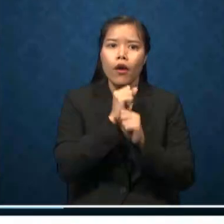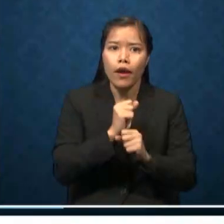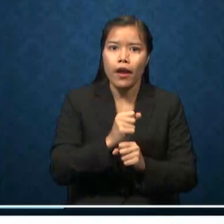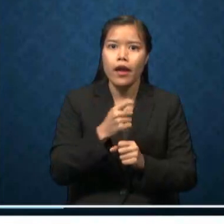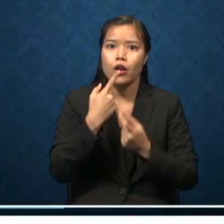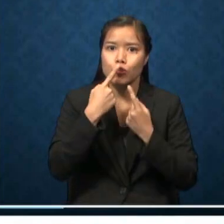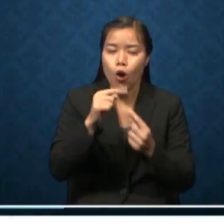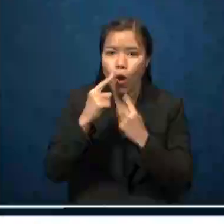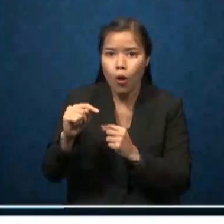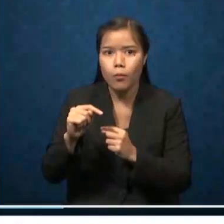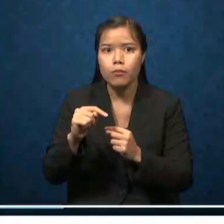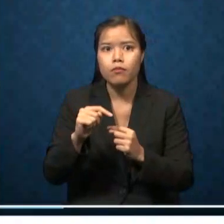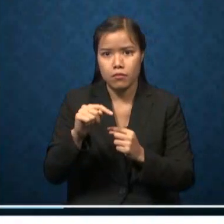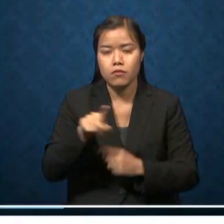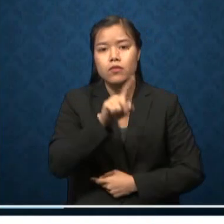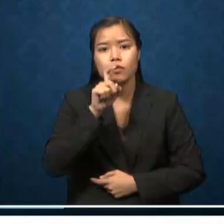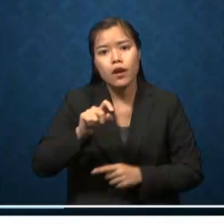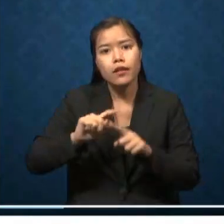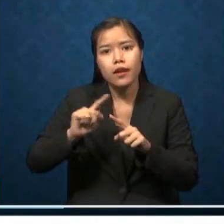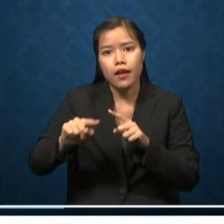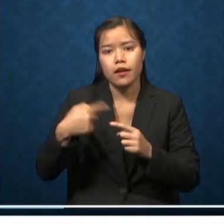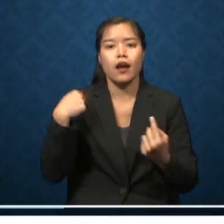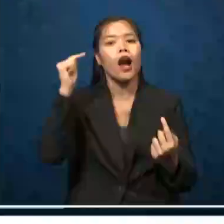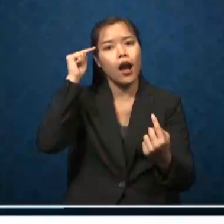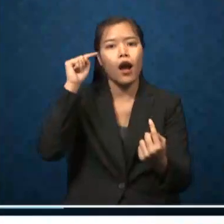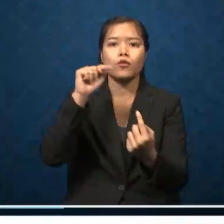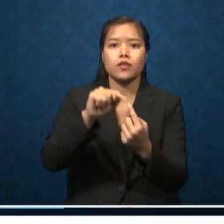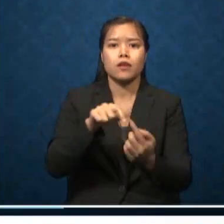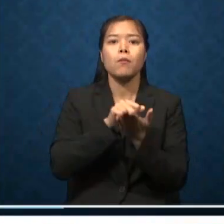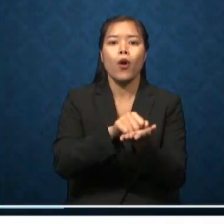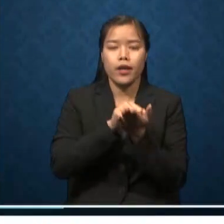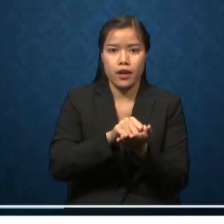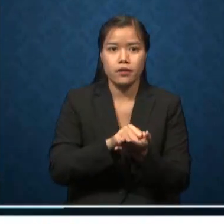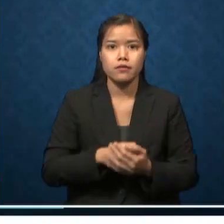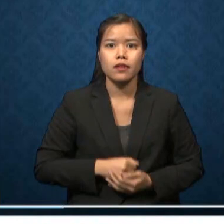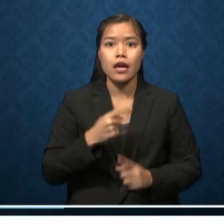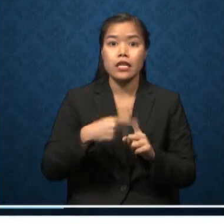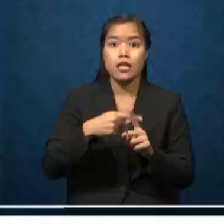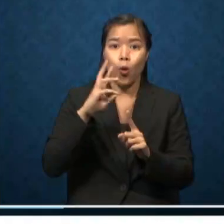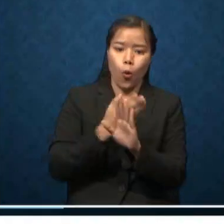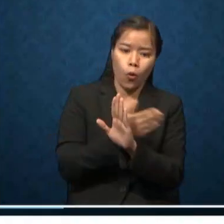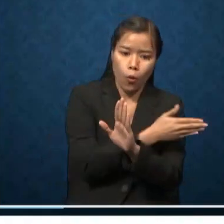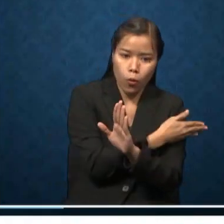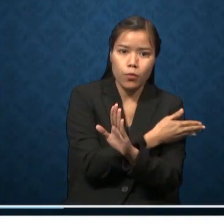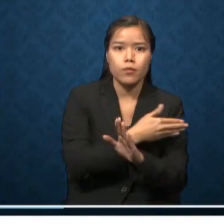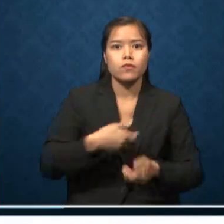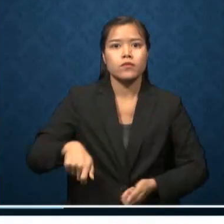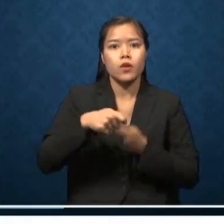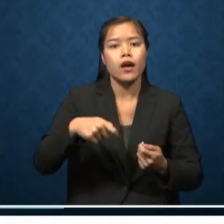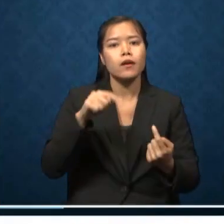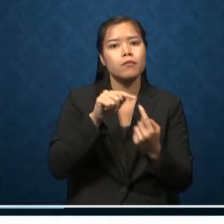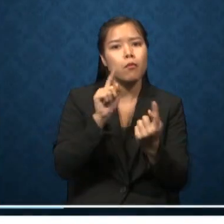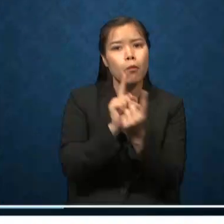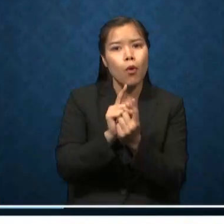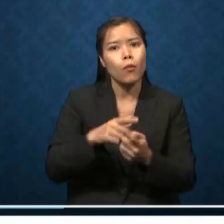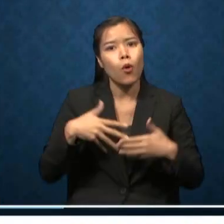การตอบคำถามแล้วก็ทำให้เข้าถึงบริการมากขึ้นนะคะ 6เดือนผ่านมาเนี่ยช่วงสงกรานต์เราดูความสุขของผู้สูงอายุไทย